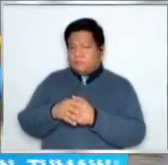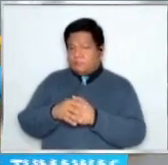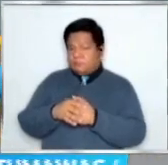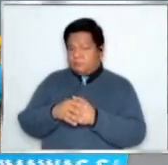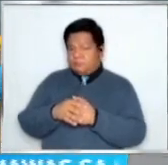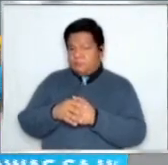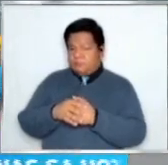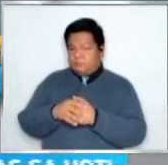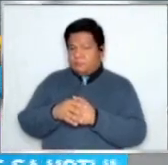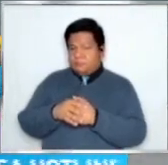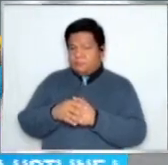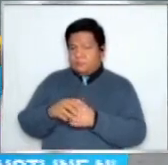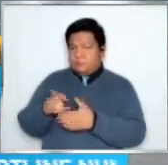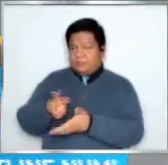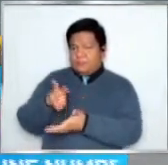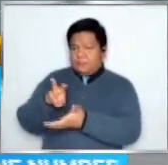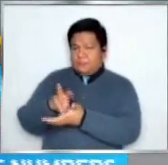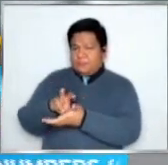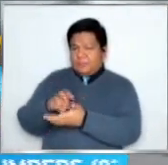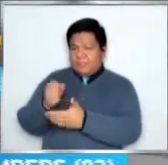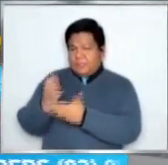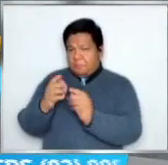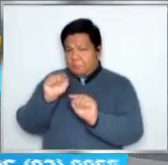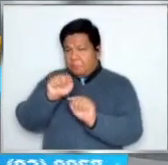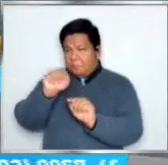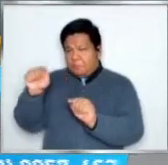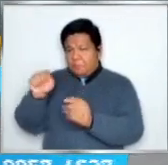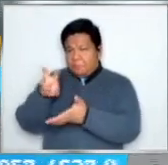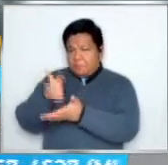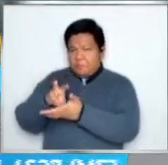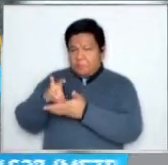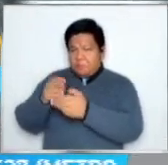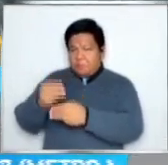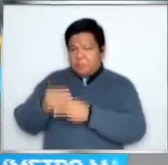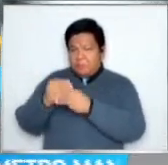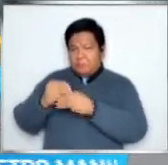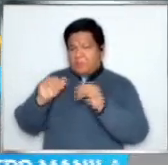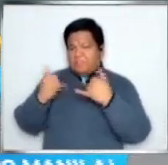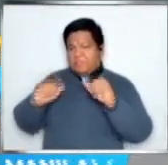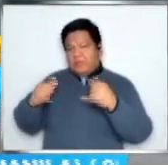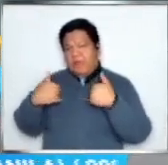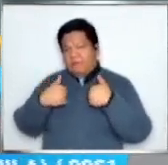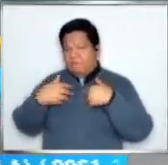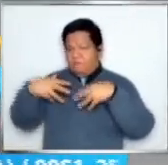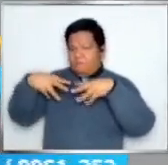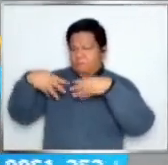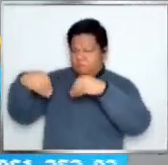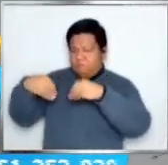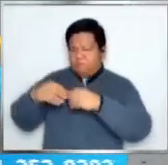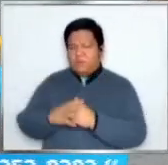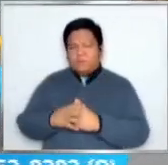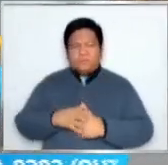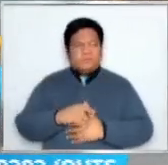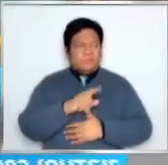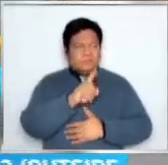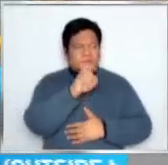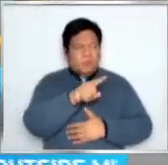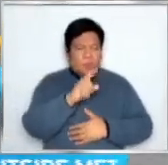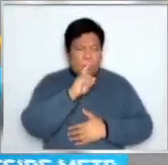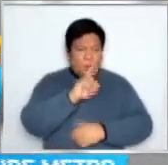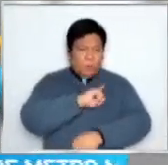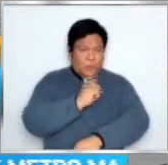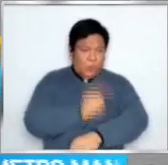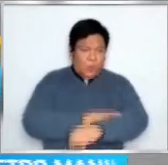wala pa rin kuryente sa ngayon. Gaano ba kalakas, Hiner, yung naranasan yung hangin at ulan dyan sa